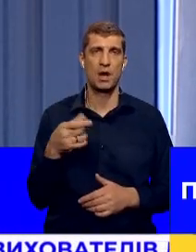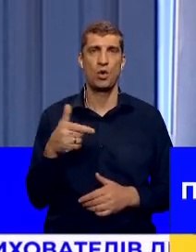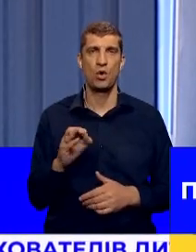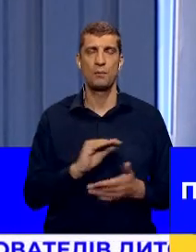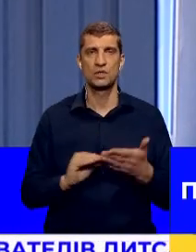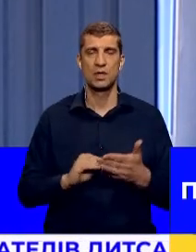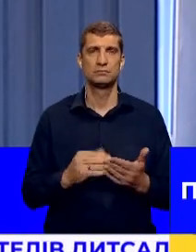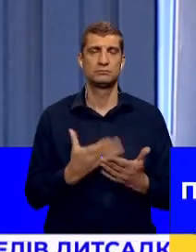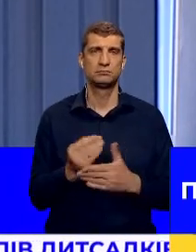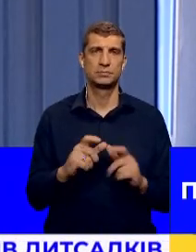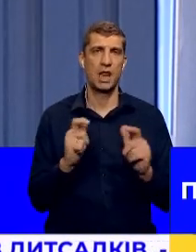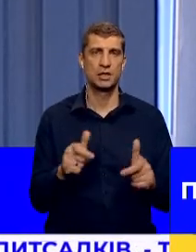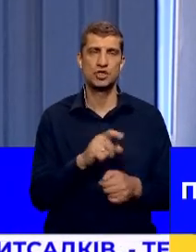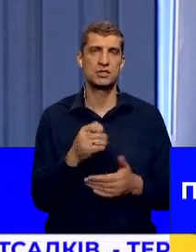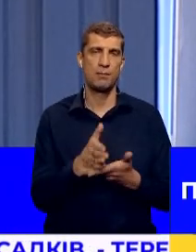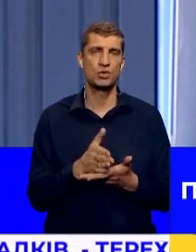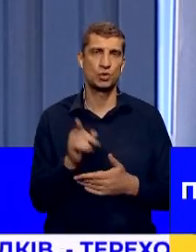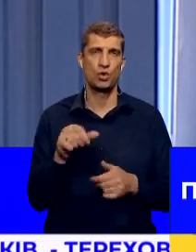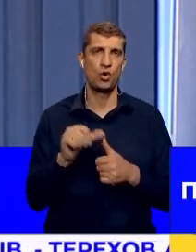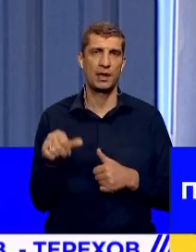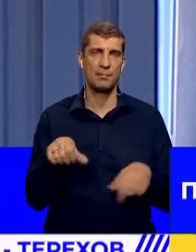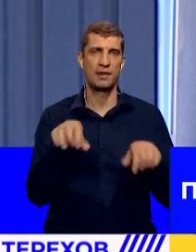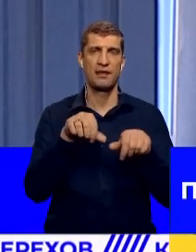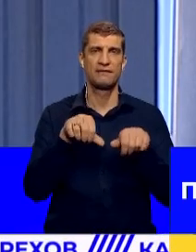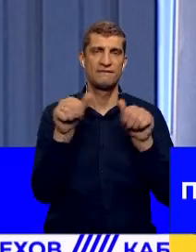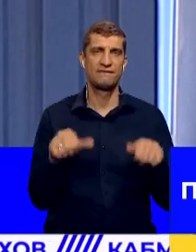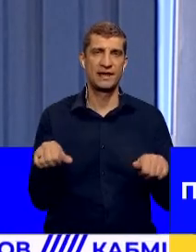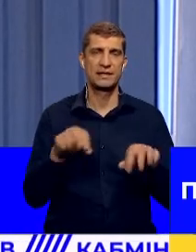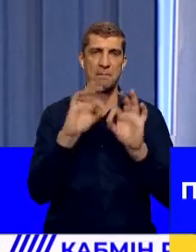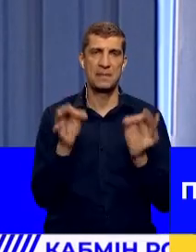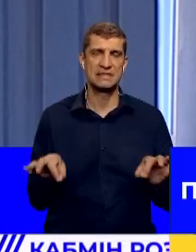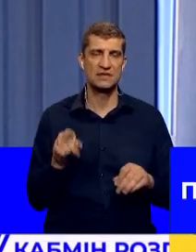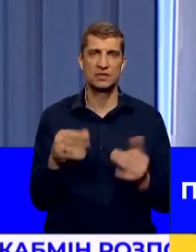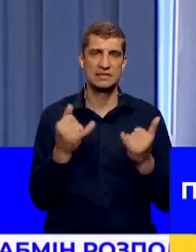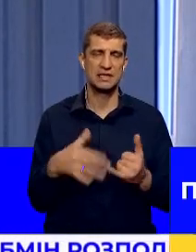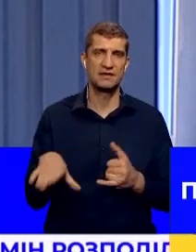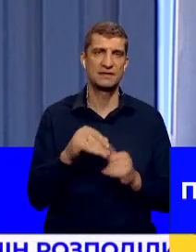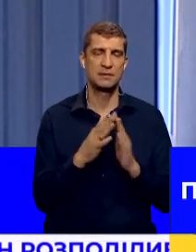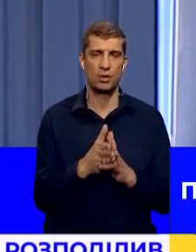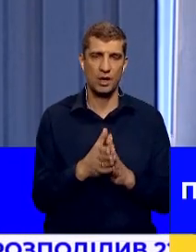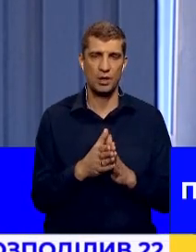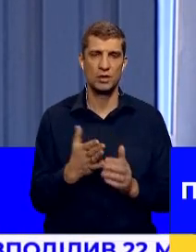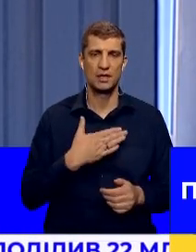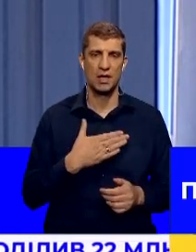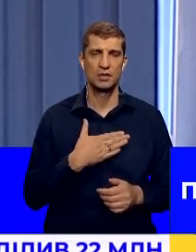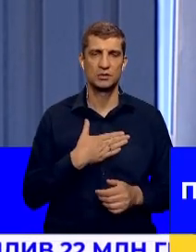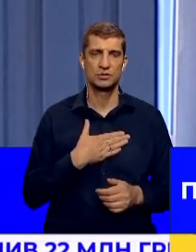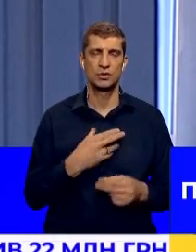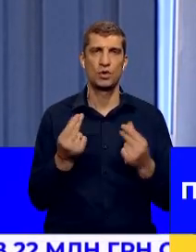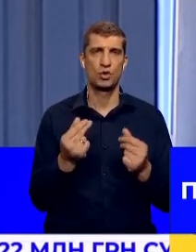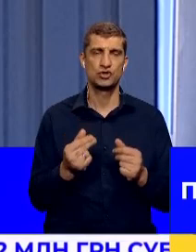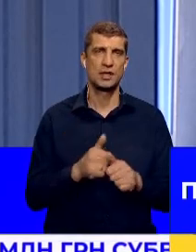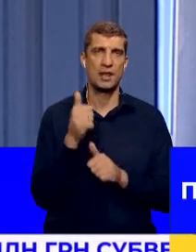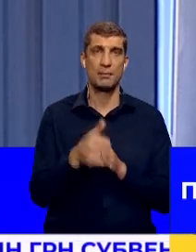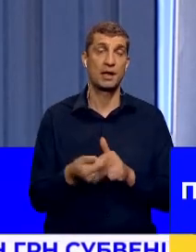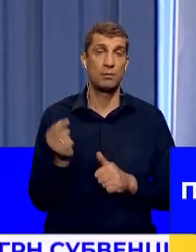пише, платіжки за послуги – то окремий вид мистецтва. Вони всі зараз прохають наші гроші наперед, бо